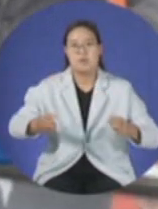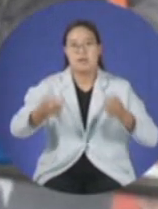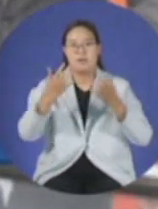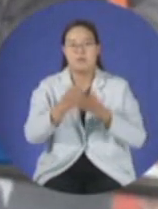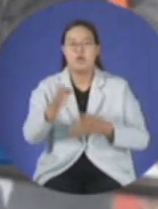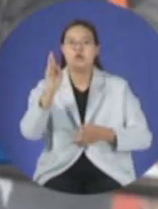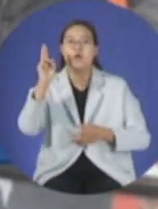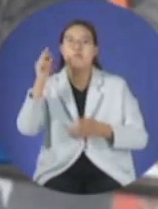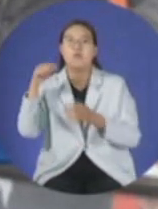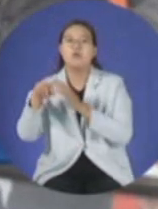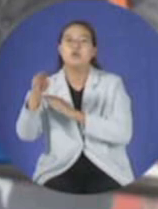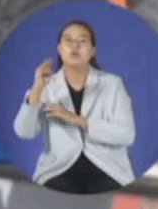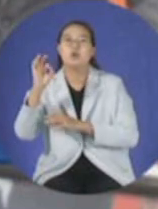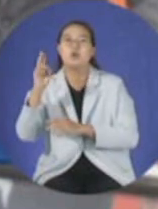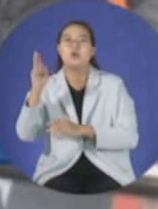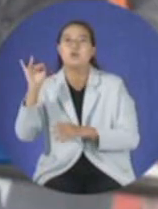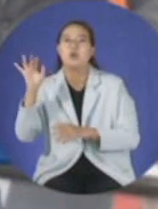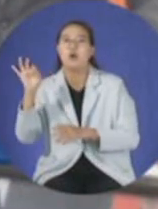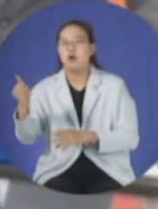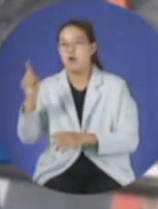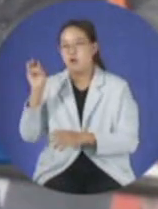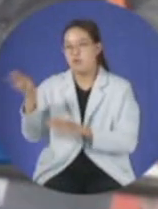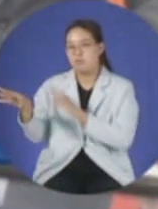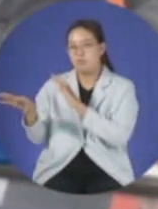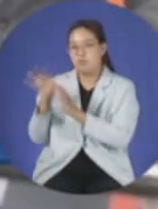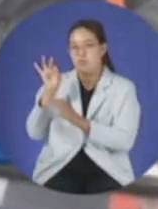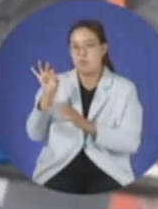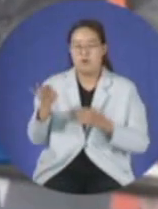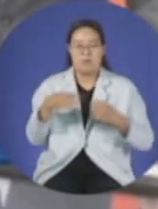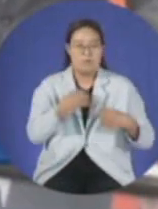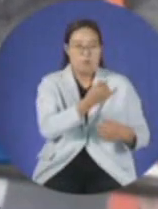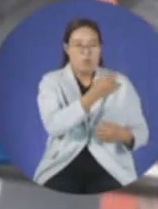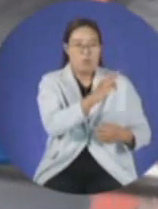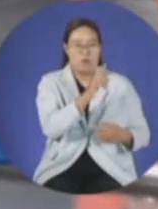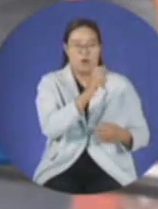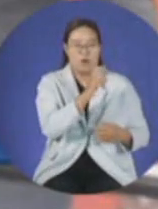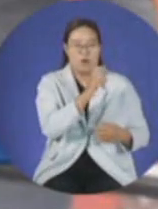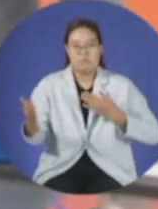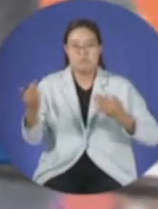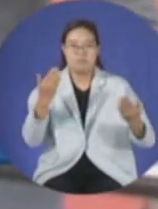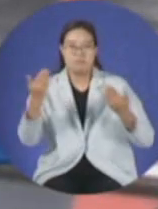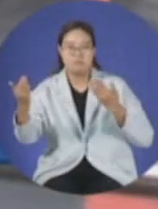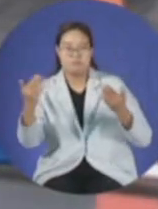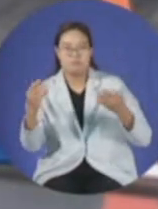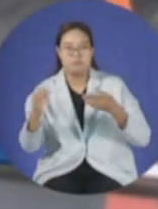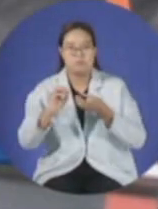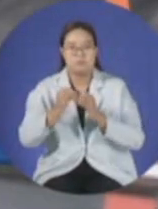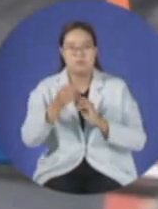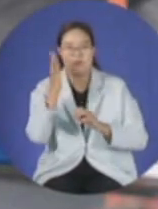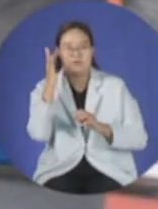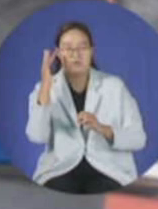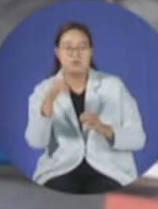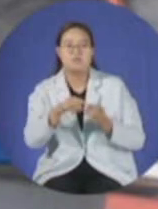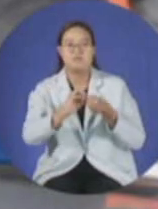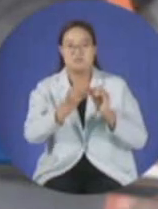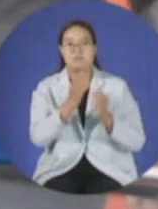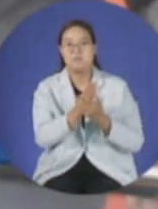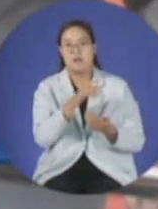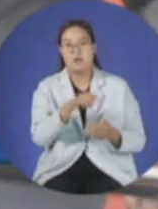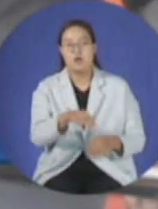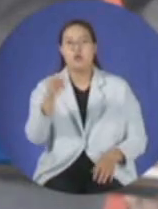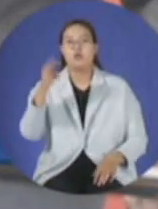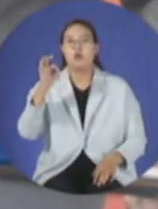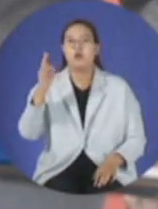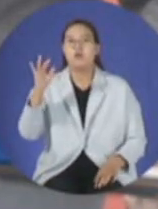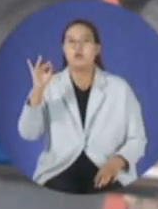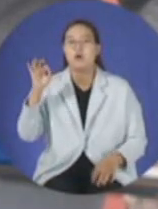улсын нийслэл Токио хотыг сонгосон бөгөөд тус улстай харьцуулан индексжүүлэх нь зүйтэй гэж бүхэн үздсэн байна. Учир нь Токио хотын хувьд хот